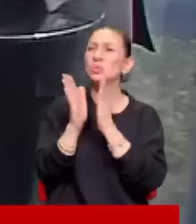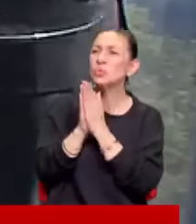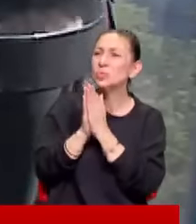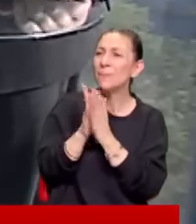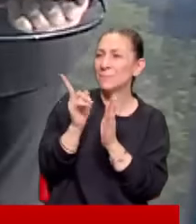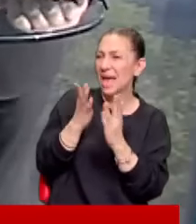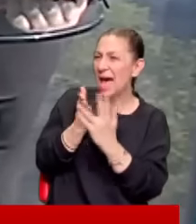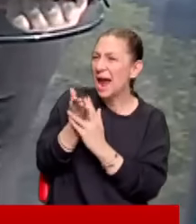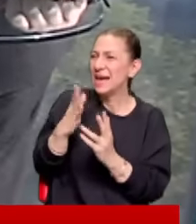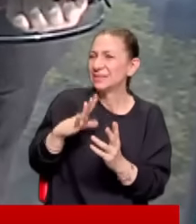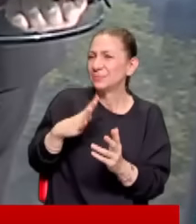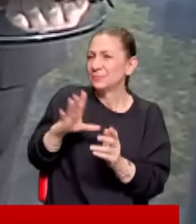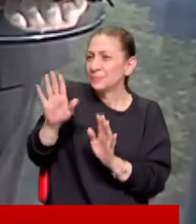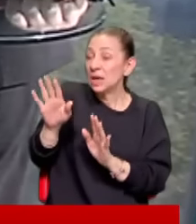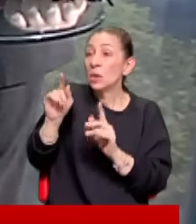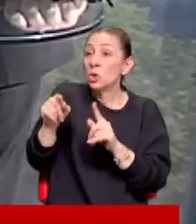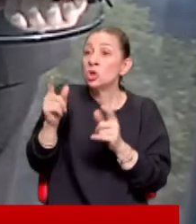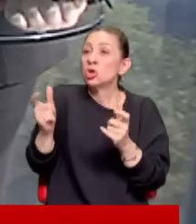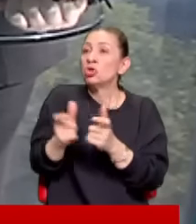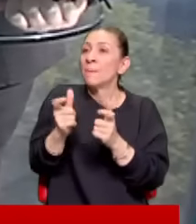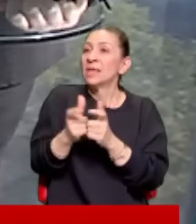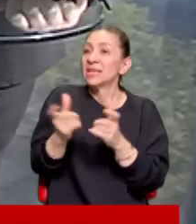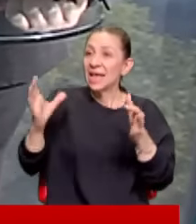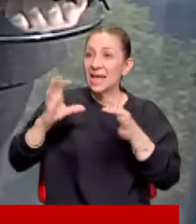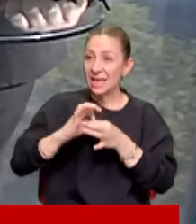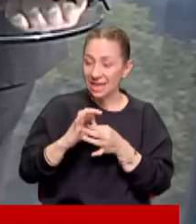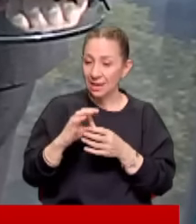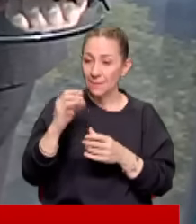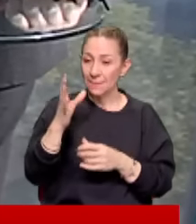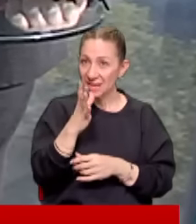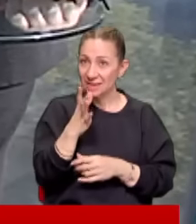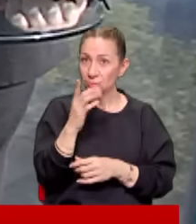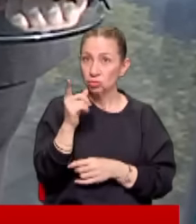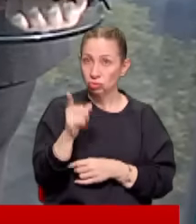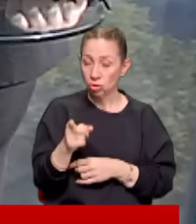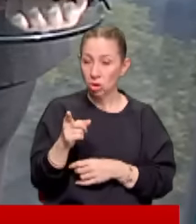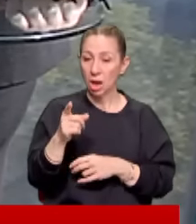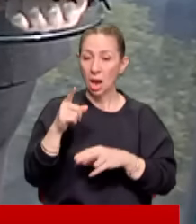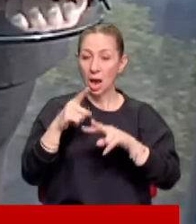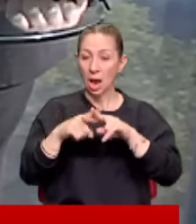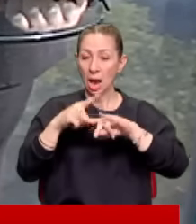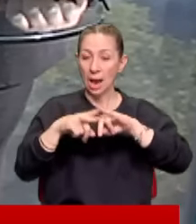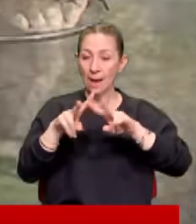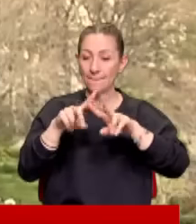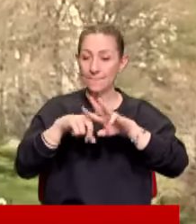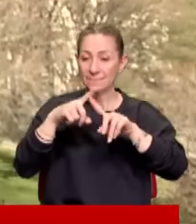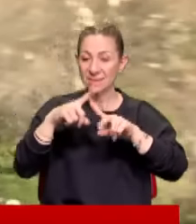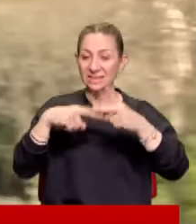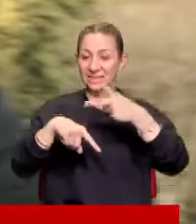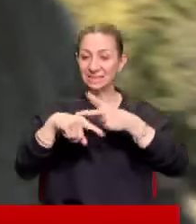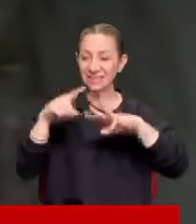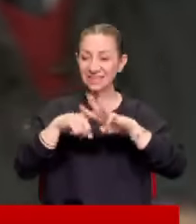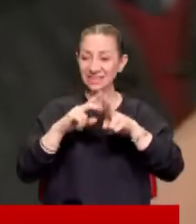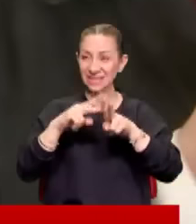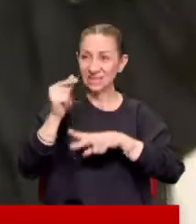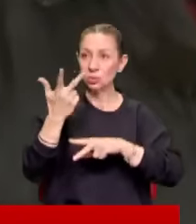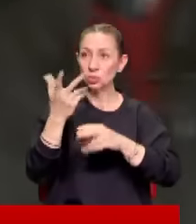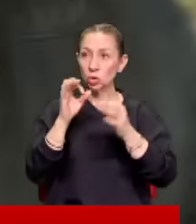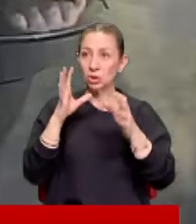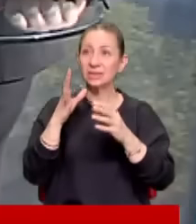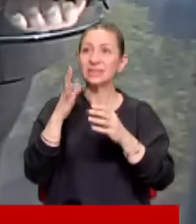gireyim. bu toplantı ile ilgili bildiğimiz şu. AMB'deki 3 yok. Kendisinin de değerlendirmesi